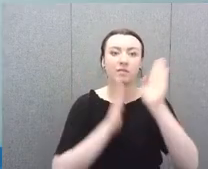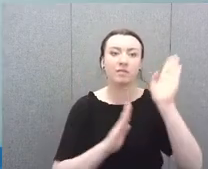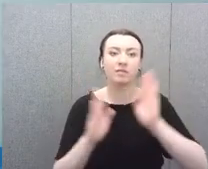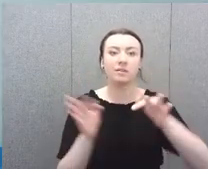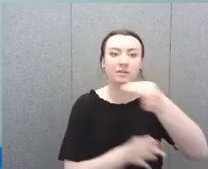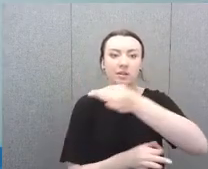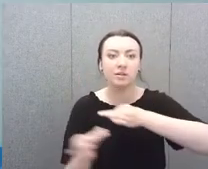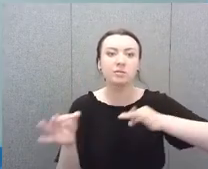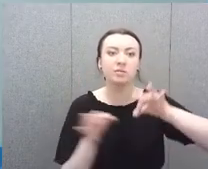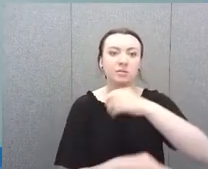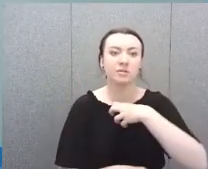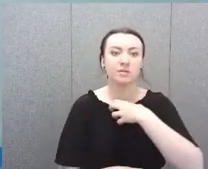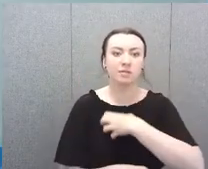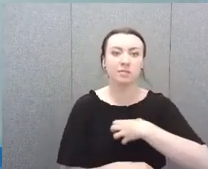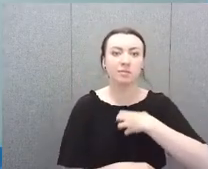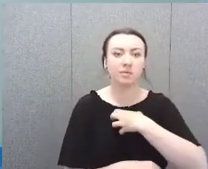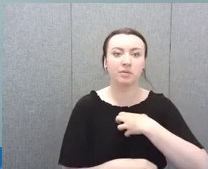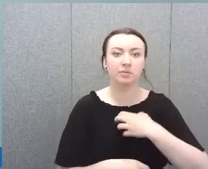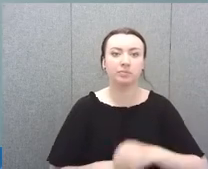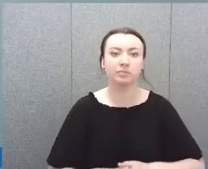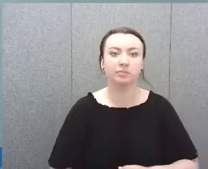этой дискуссии.